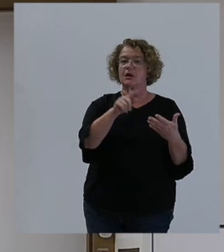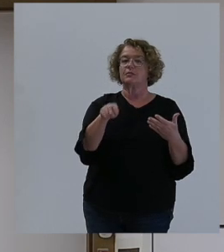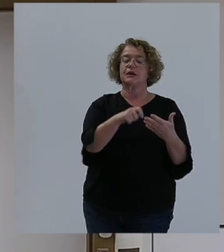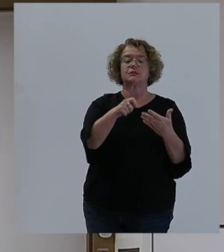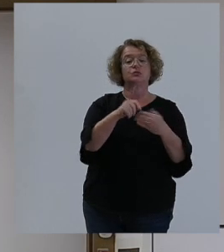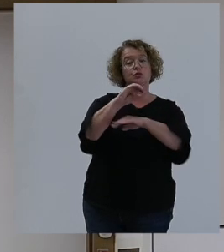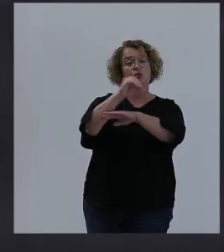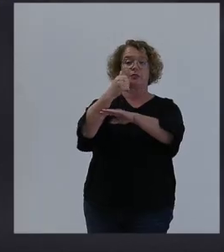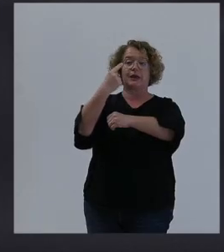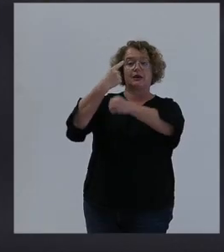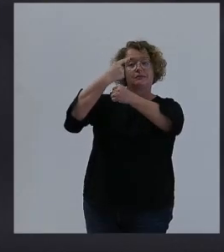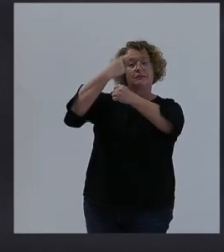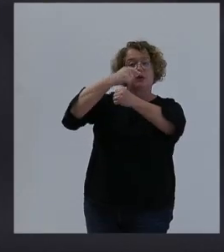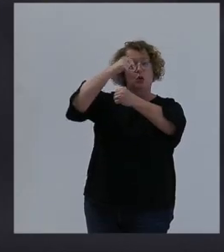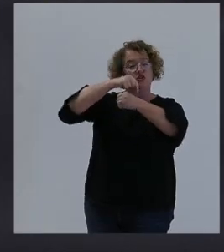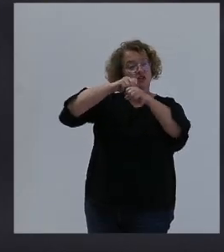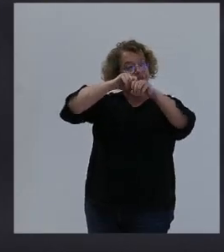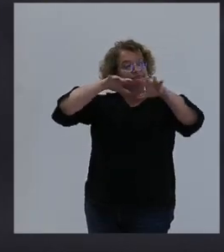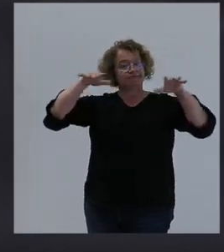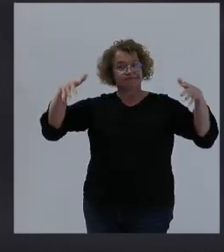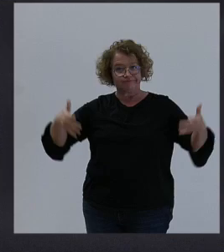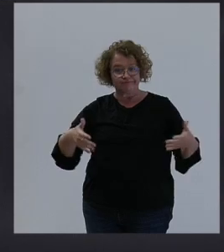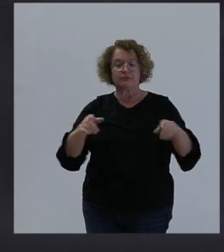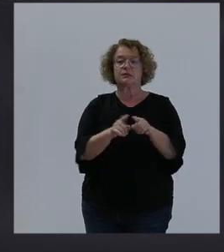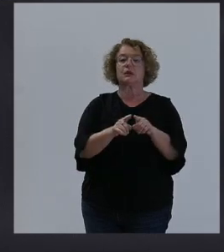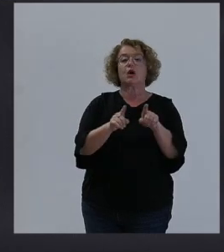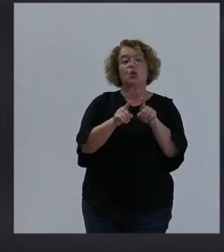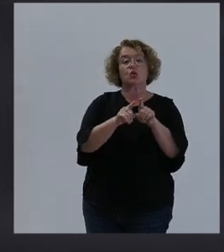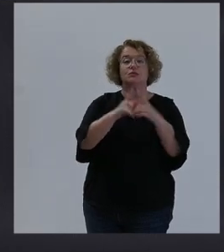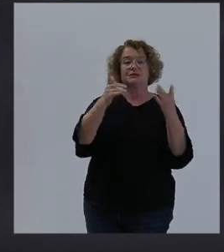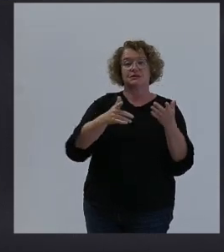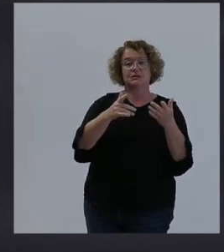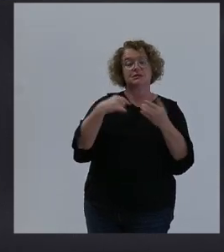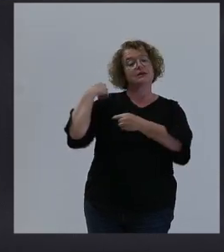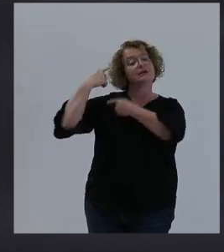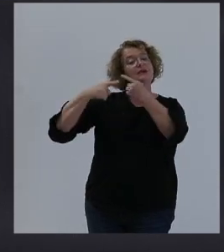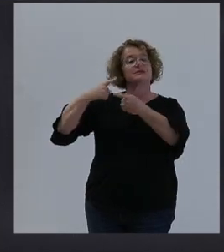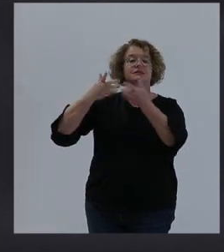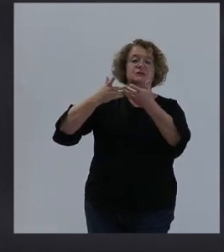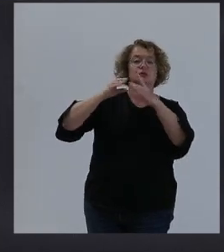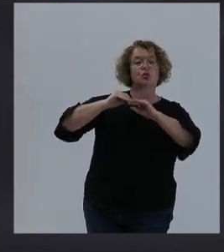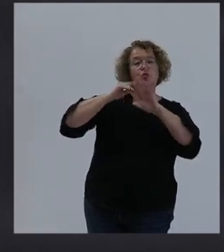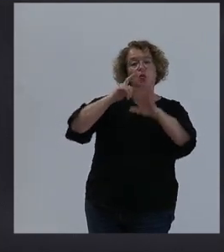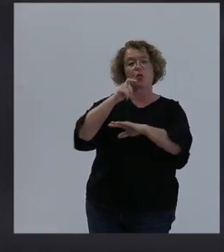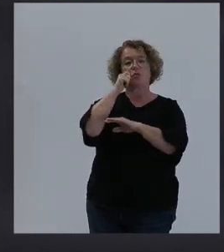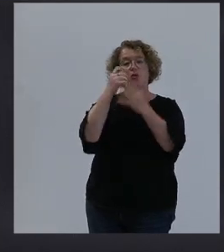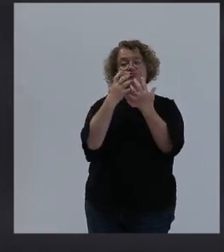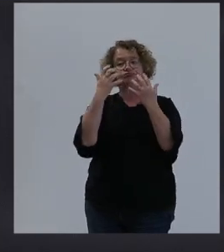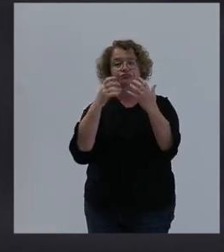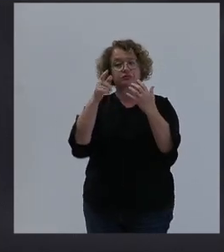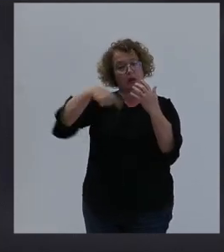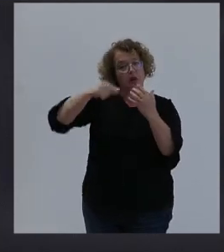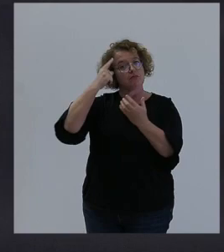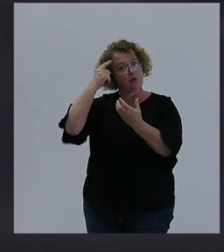numérique s'impose à nous. Ce qui s'impose aussi à nous, et je pense, c'est le présentiel, notre tradition du présentiel et le désir aussi de présentiel qu'ont les